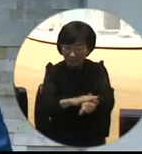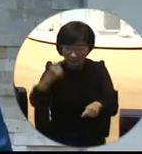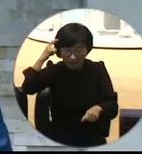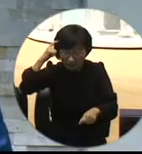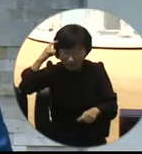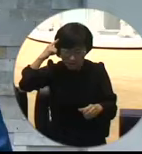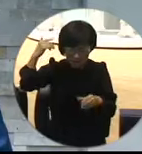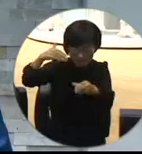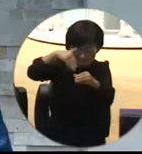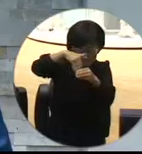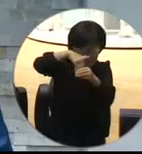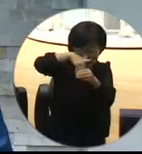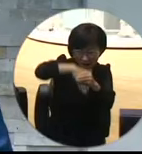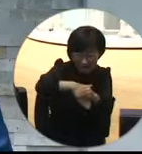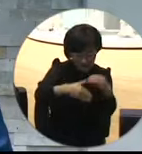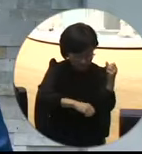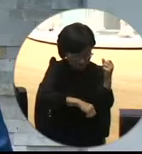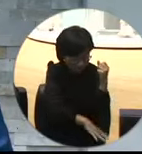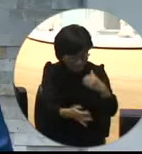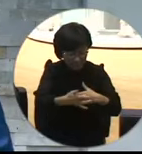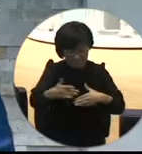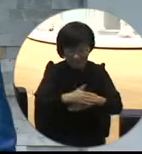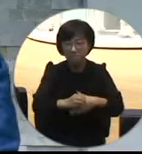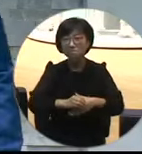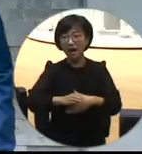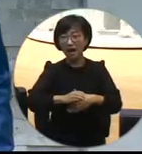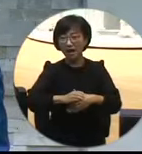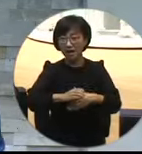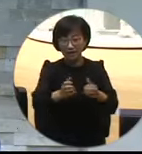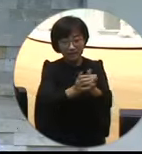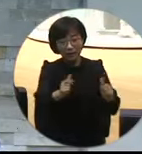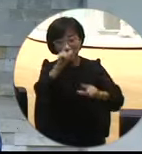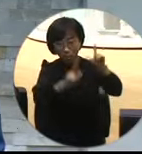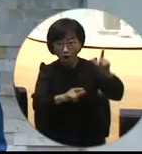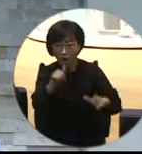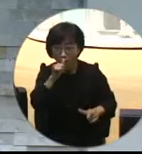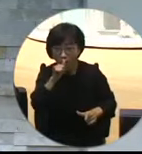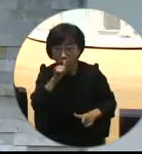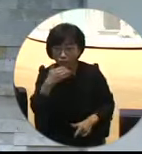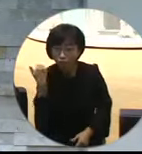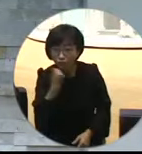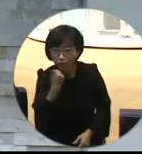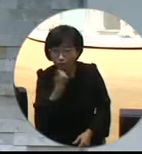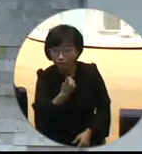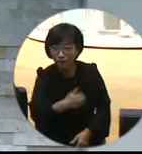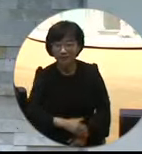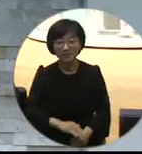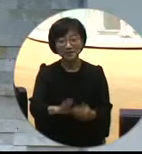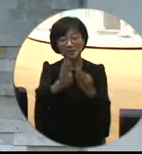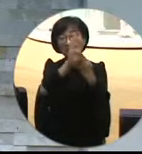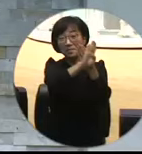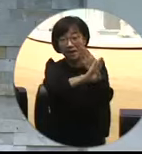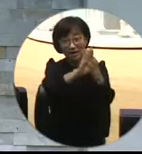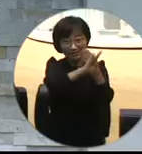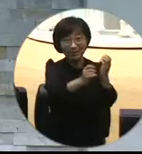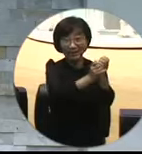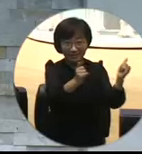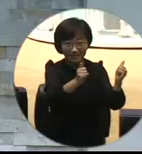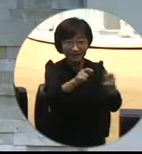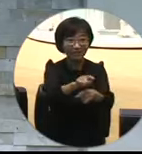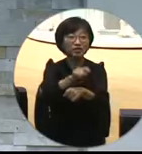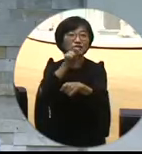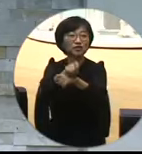뿌리, 체질에 사로잡힌 한 부류가 나와요. 그 부류가 바로 바리새인들과 서기관,